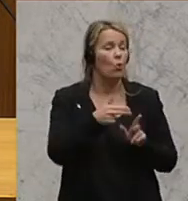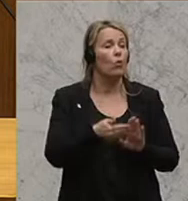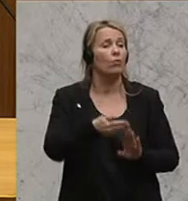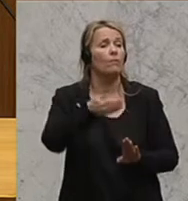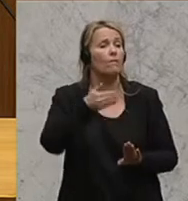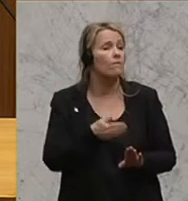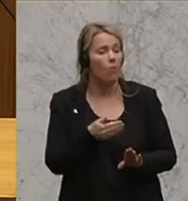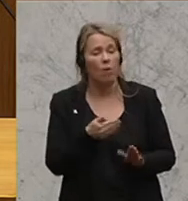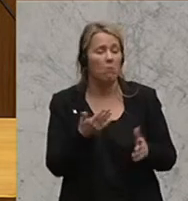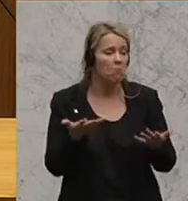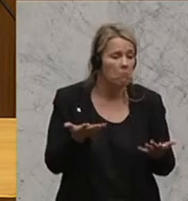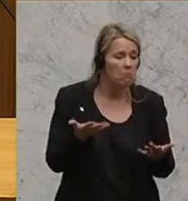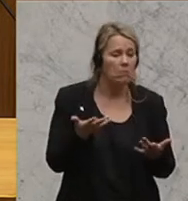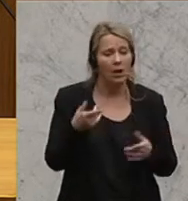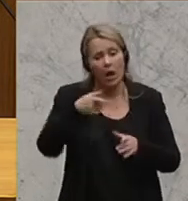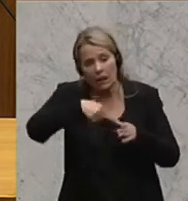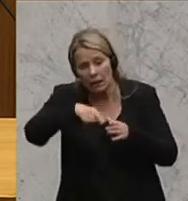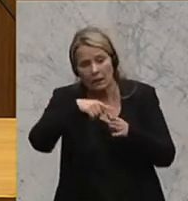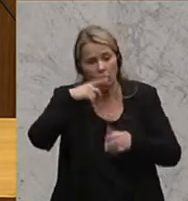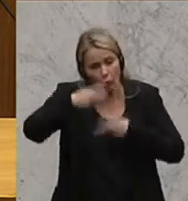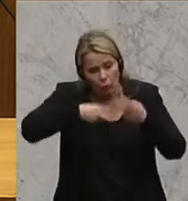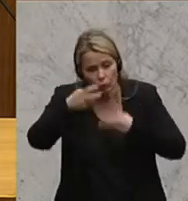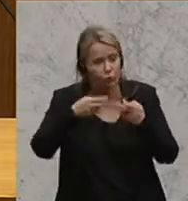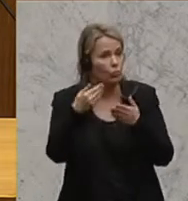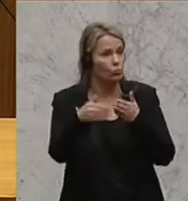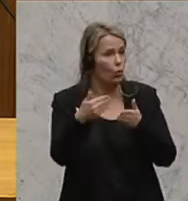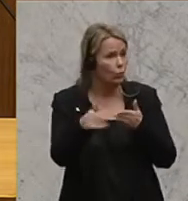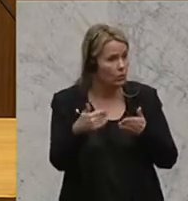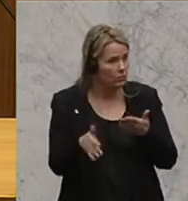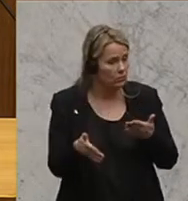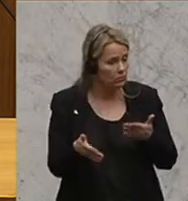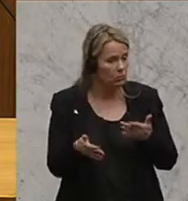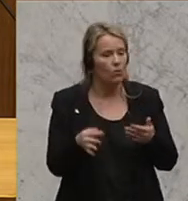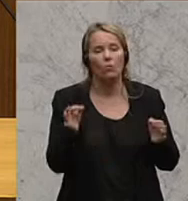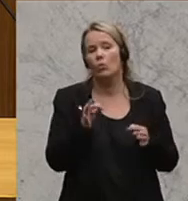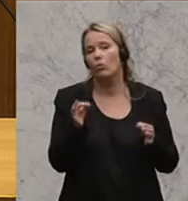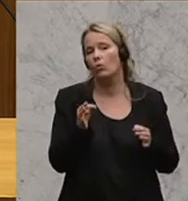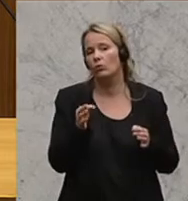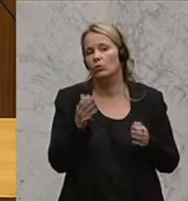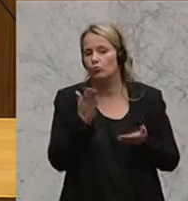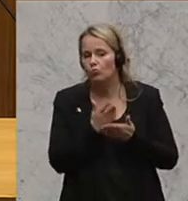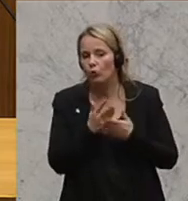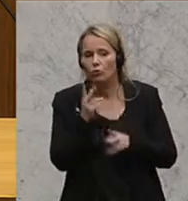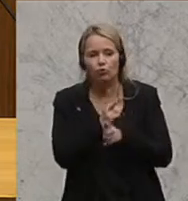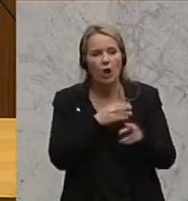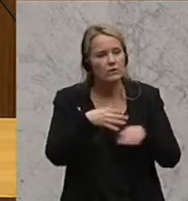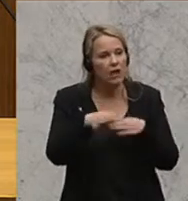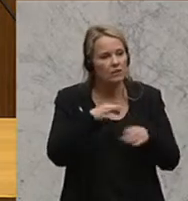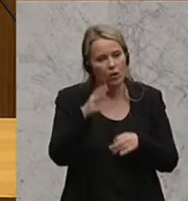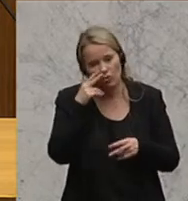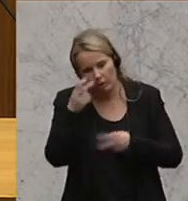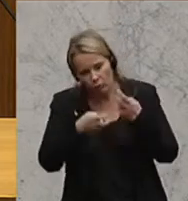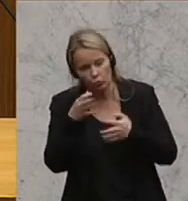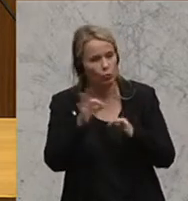es irgendwelche auch internen Ermittlungen gegeben hat, geschweige denn irgendeine Beschäftigung der Staatsanwaltschaft oder